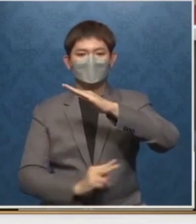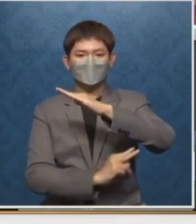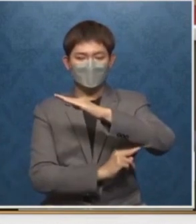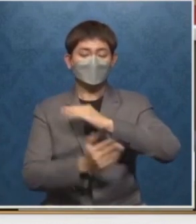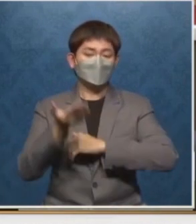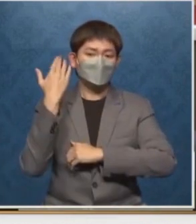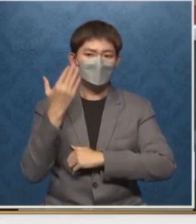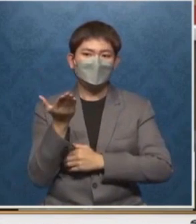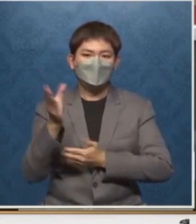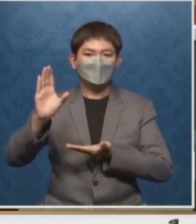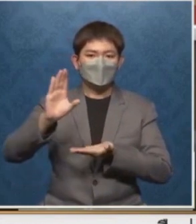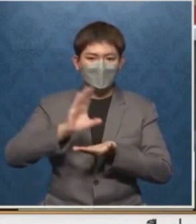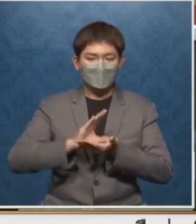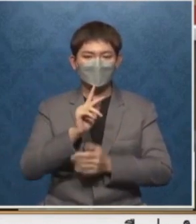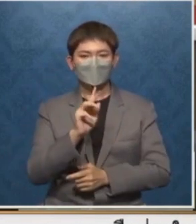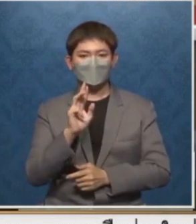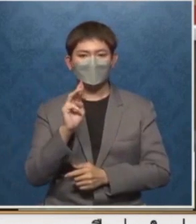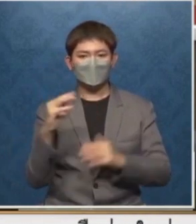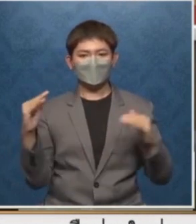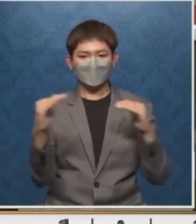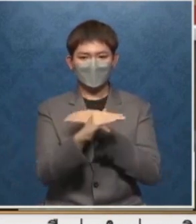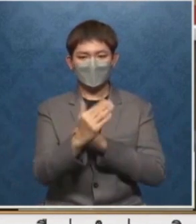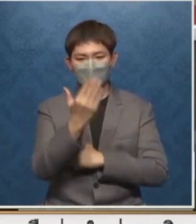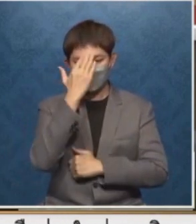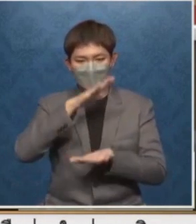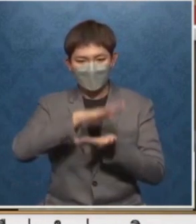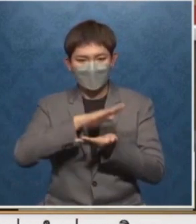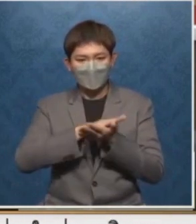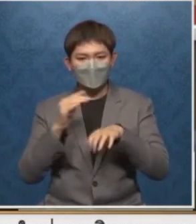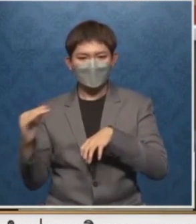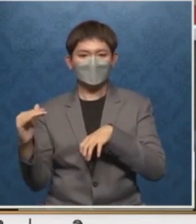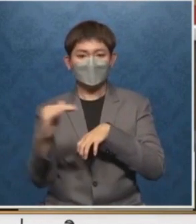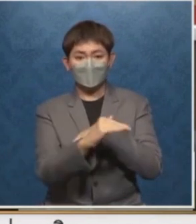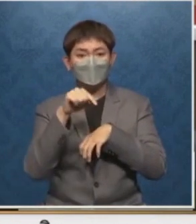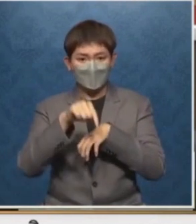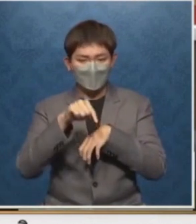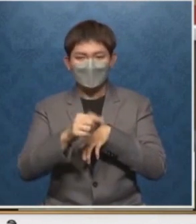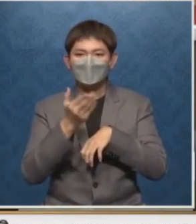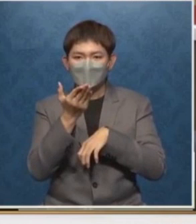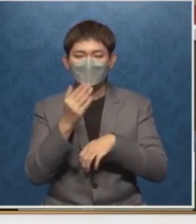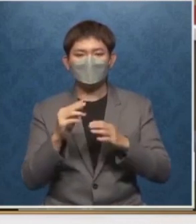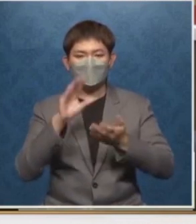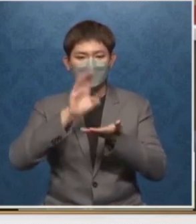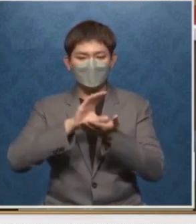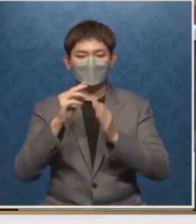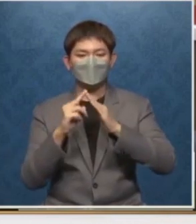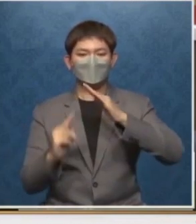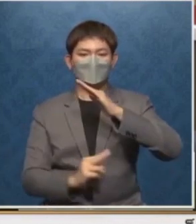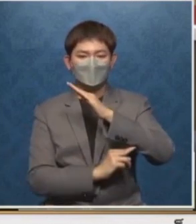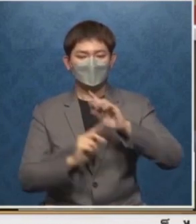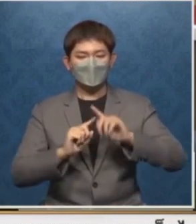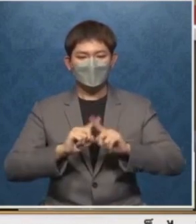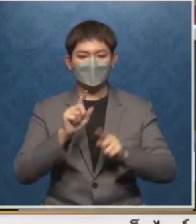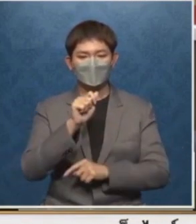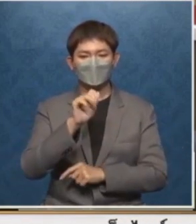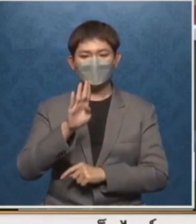อความอนุเคราะห์ของกรมทางหลวงมาแล้วที่หน้าโรงเรียนทุ่งเทิงยิ่งพัฒนาถนนสาย24เช่นกันครับอบต.ทุ่งเทิง